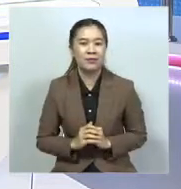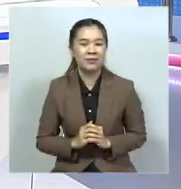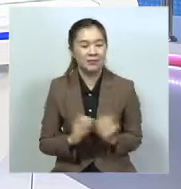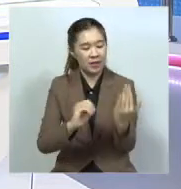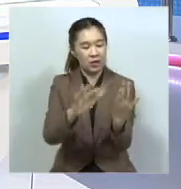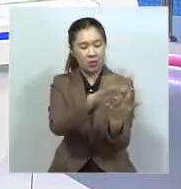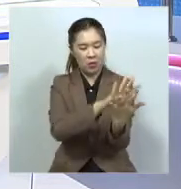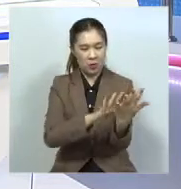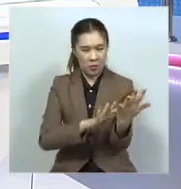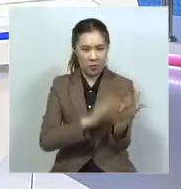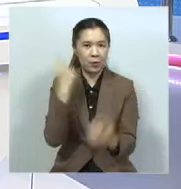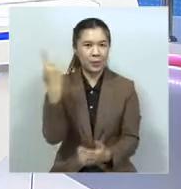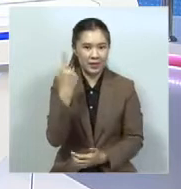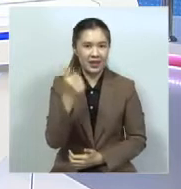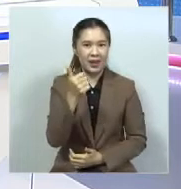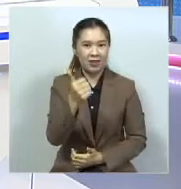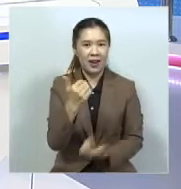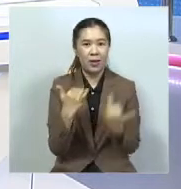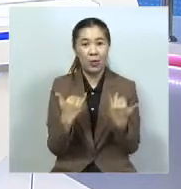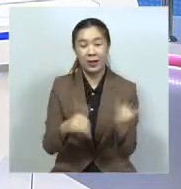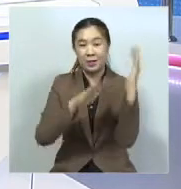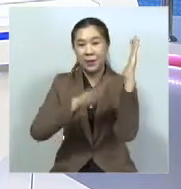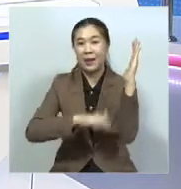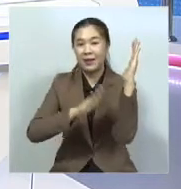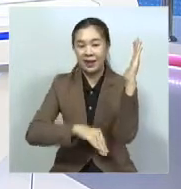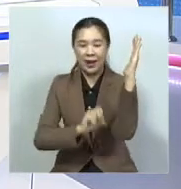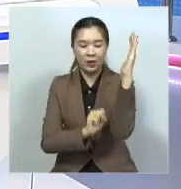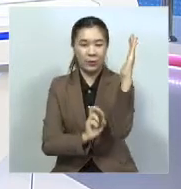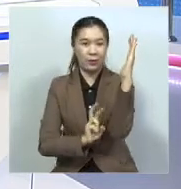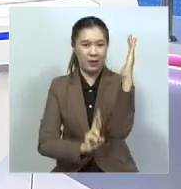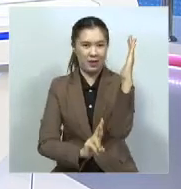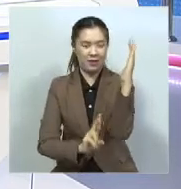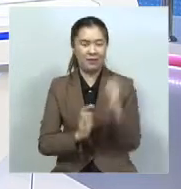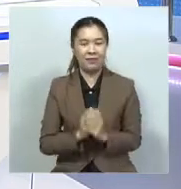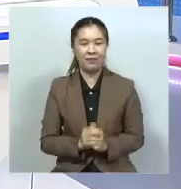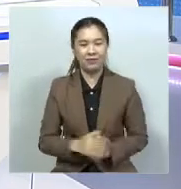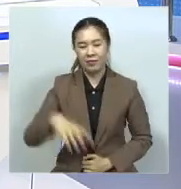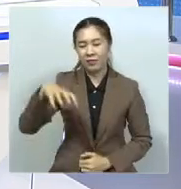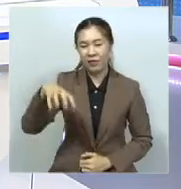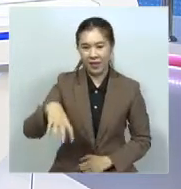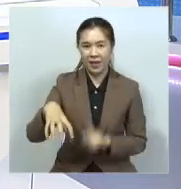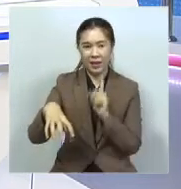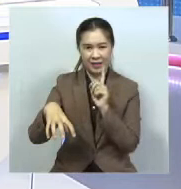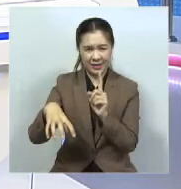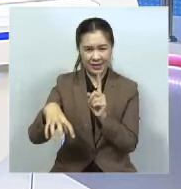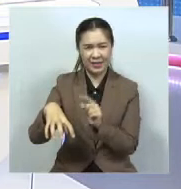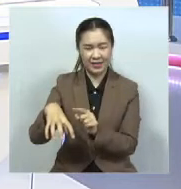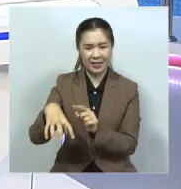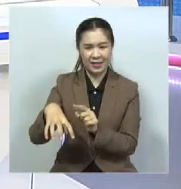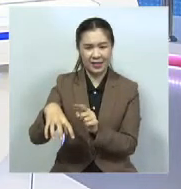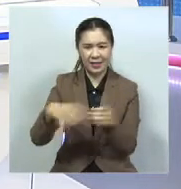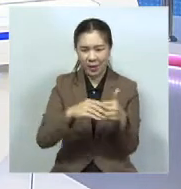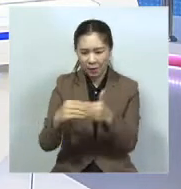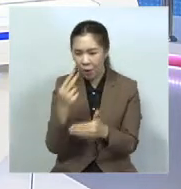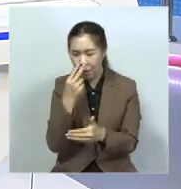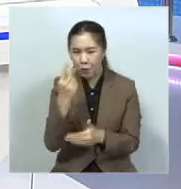ทั่วทุกภาคเที่ยวได้นะคะวันนี้จะพาไปที่ภาคใต้ค่ะอย่างที่สุราษฎร์ธานีมีหนึ่งสถานที่ท่องเที่ยวนะคะทีมงานของเรามาพ